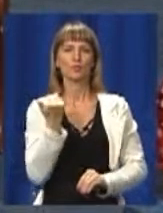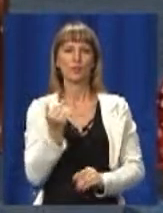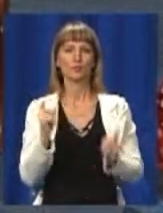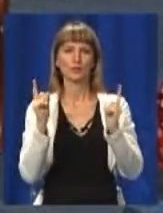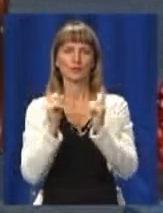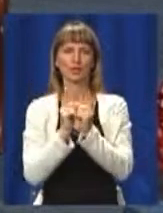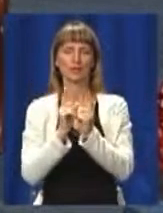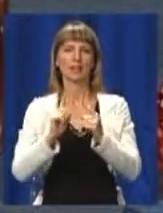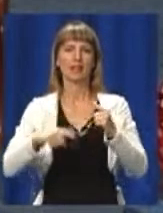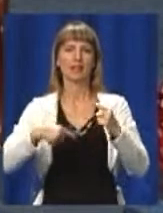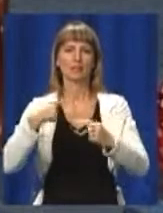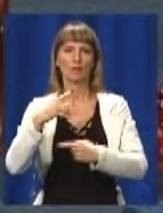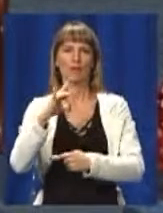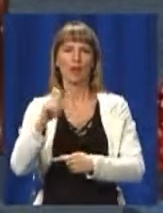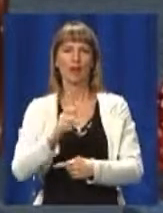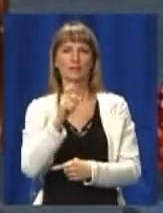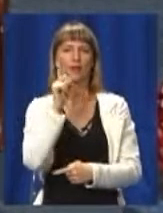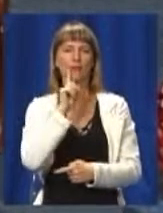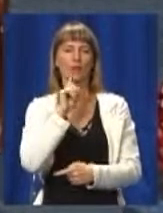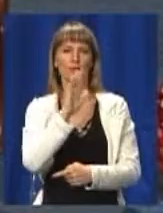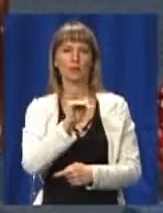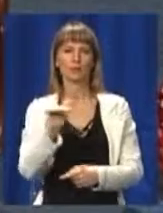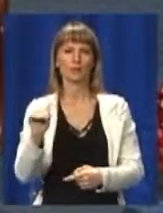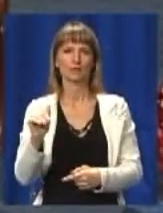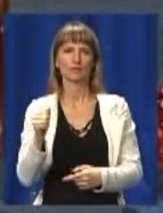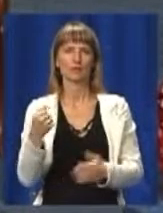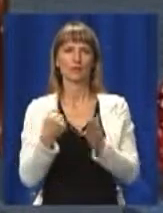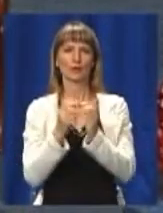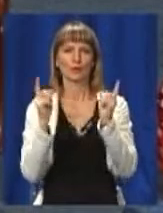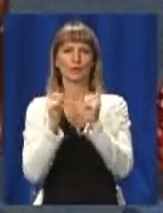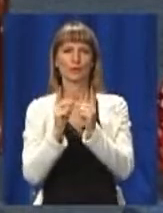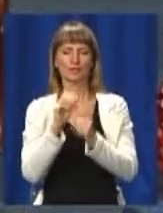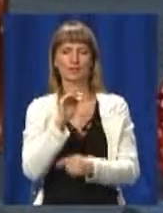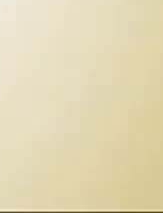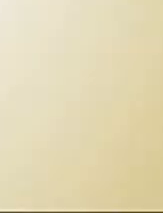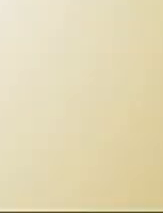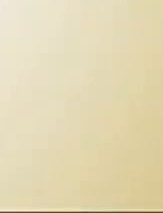з вами зустрічатися наступний раз. А поки що прощаємось. Бувайте. До зустрічі.